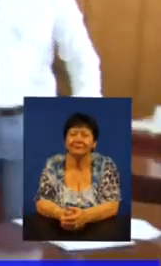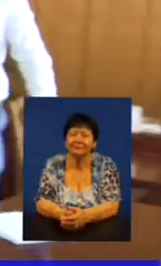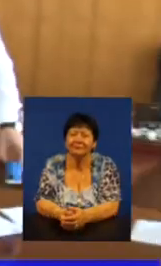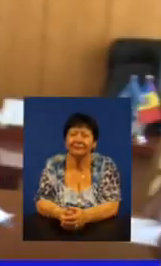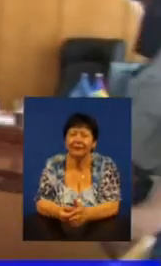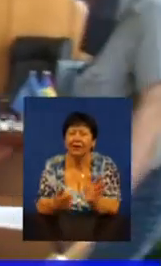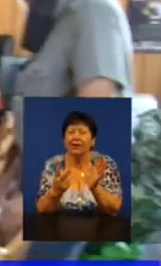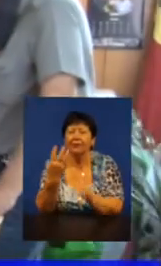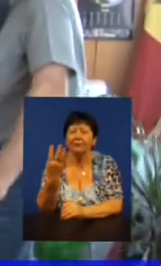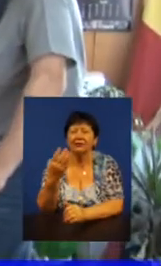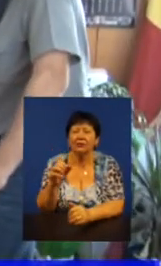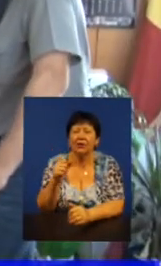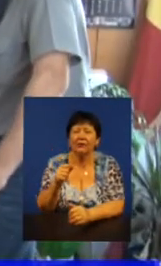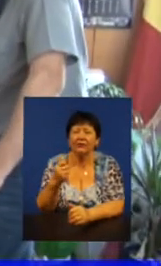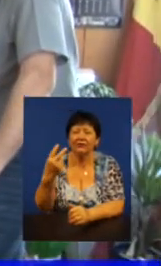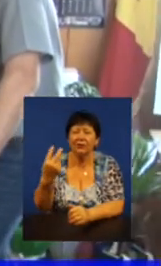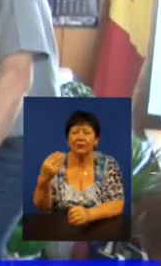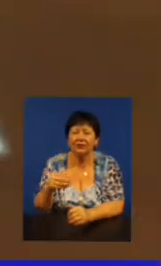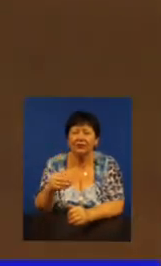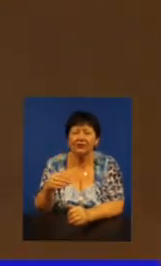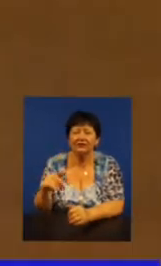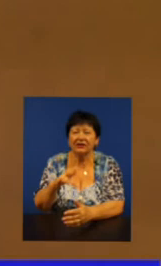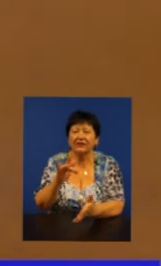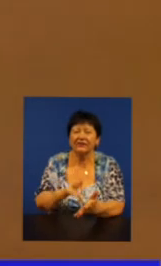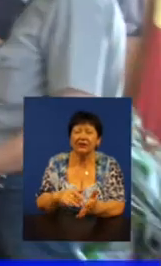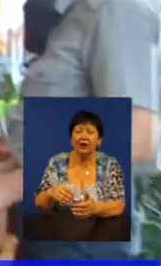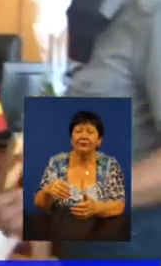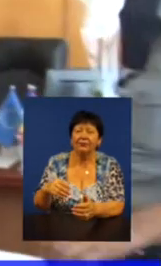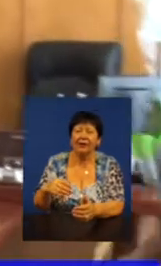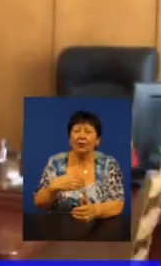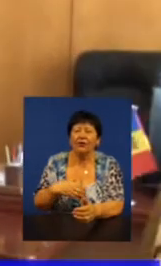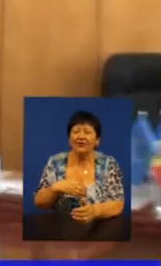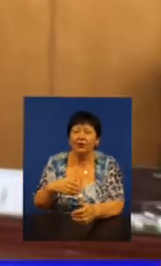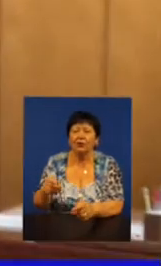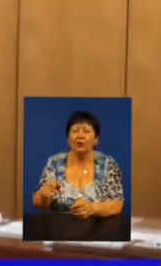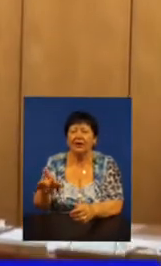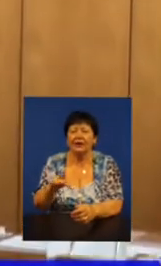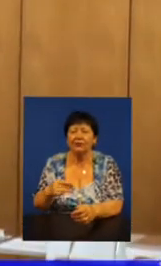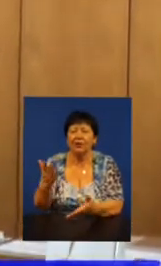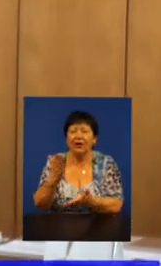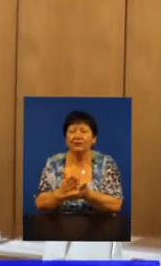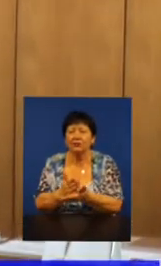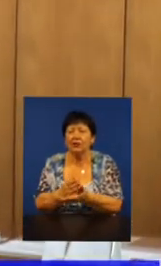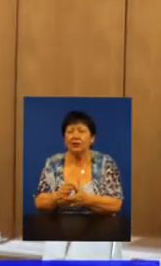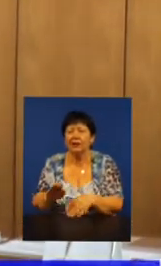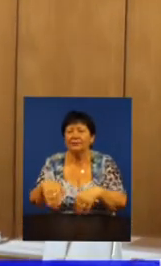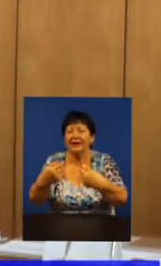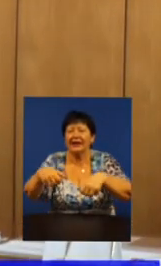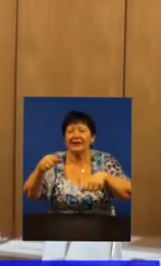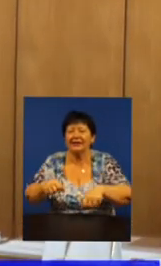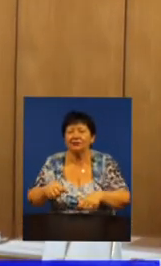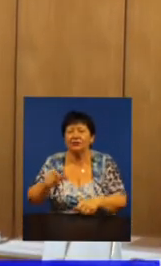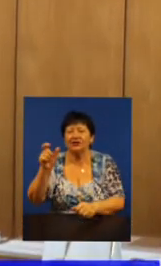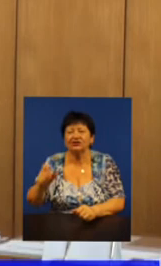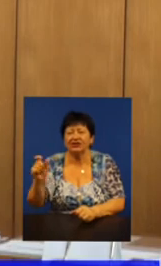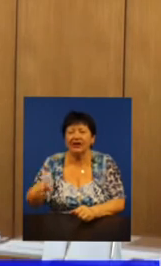În data de 4 august 2020, în incinta Consiliului Raional Cimișlia, a avut loc ceremonia de înmânare a dreptului de